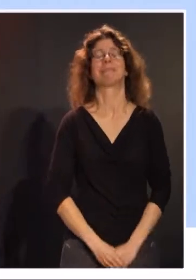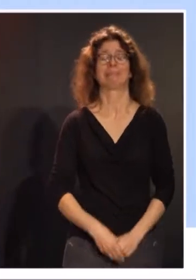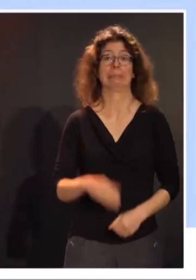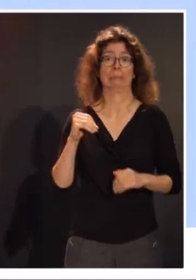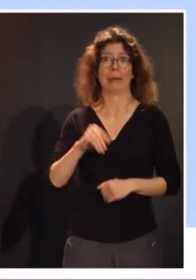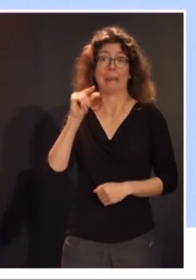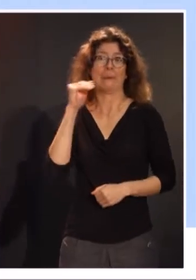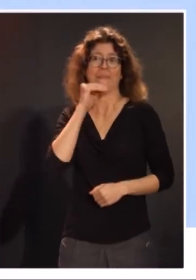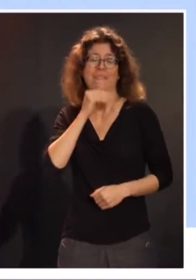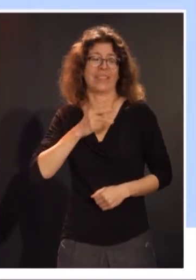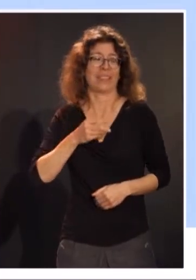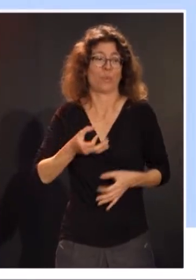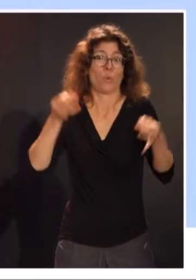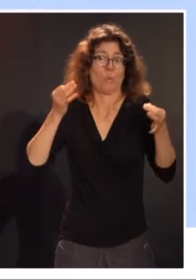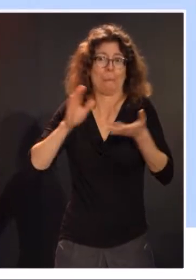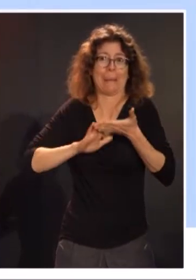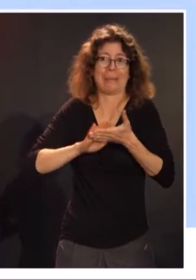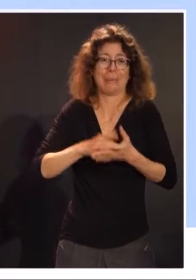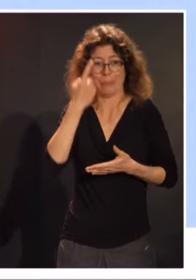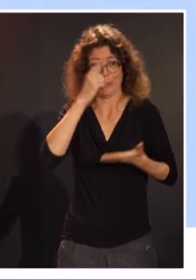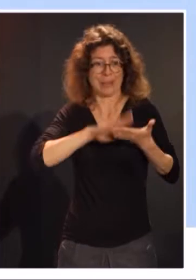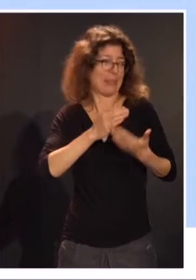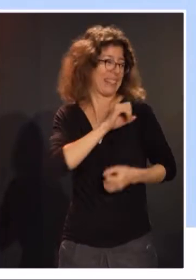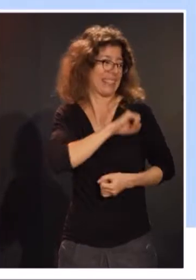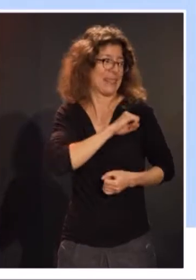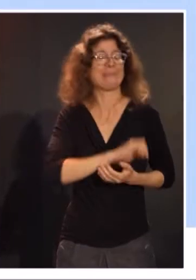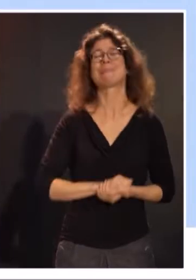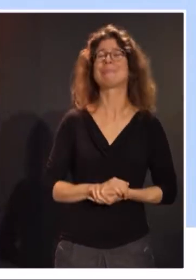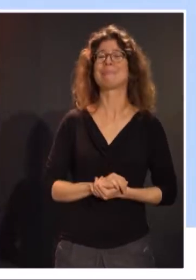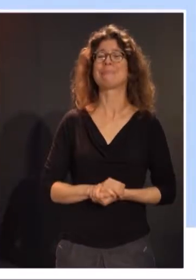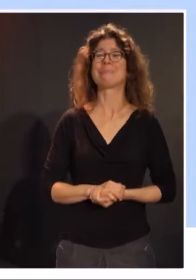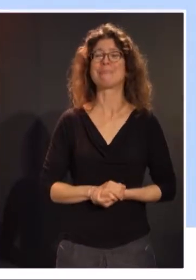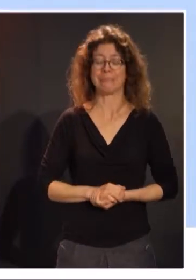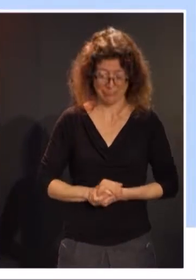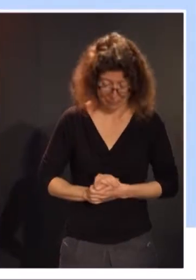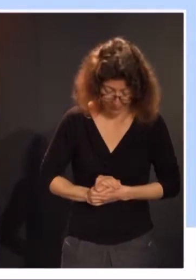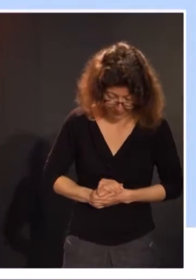un petit peu trop vite pour nos... Je suis désolée.